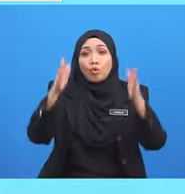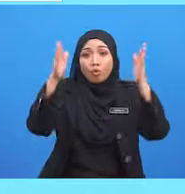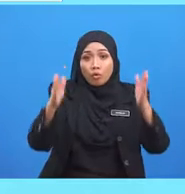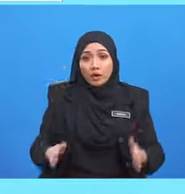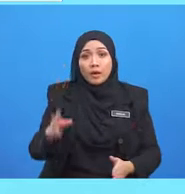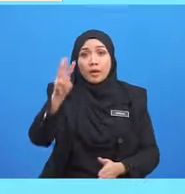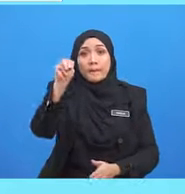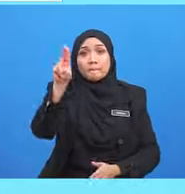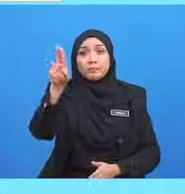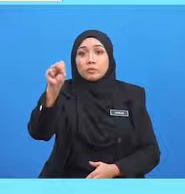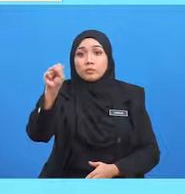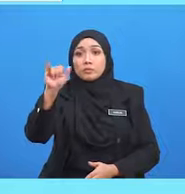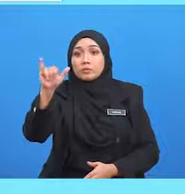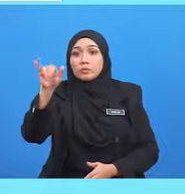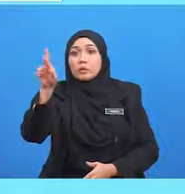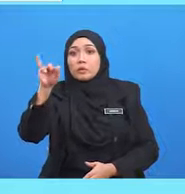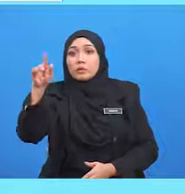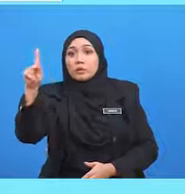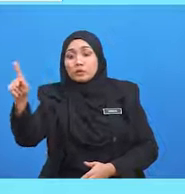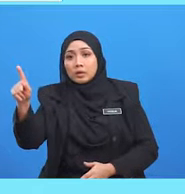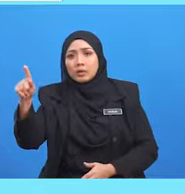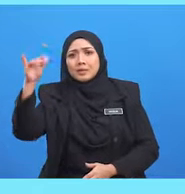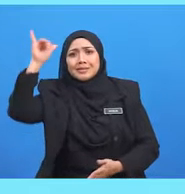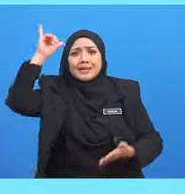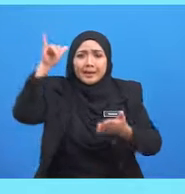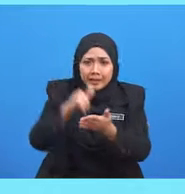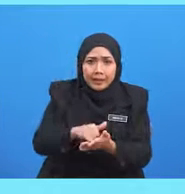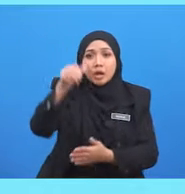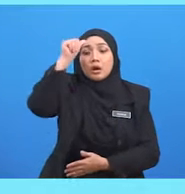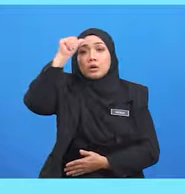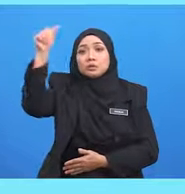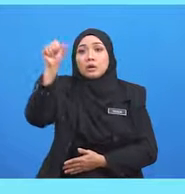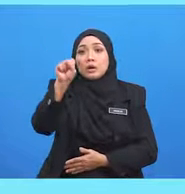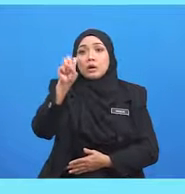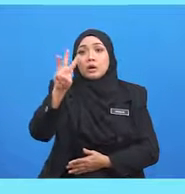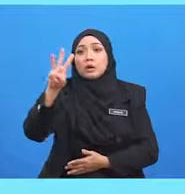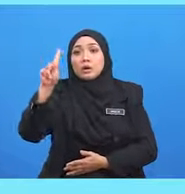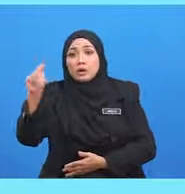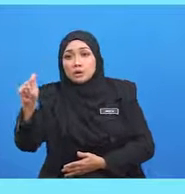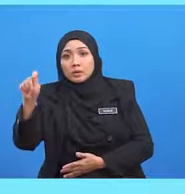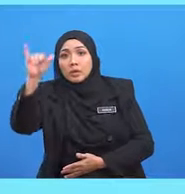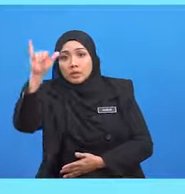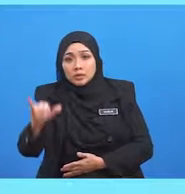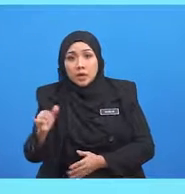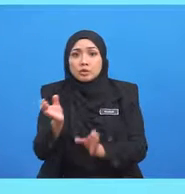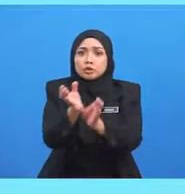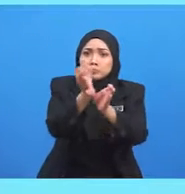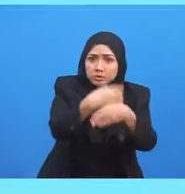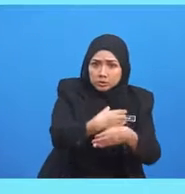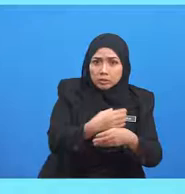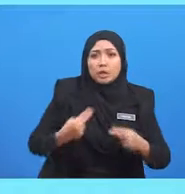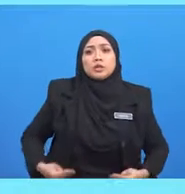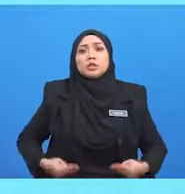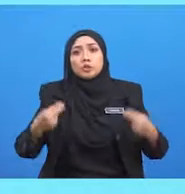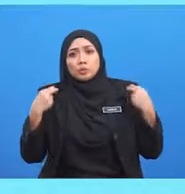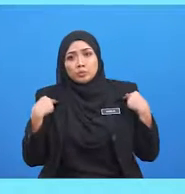membezakan antara orang Muslim dengan orang musyrik, yang mana orang musyrik meyakini Allah Subhanahu wa taala